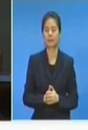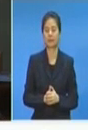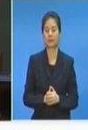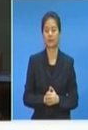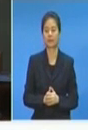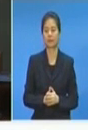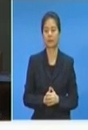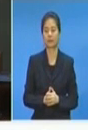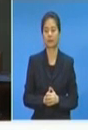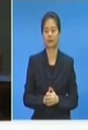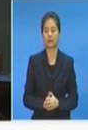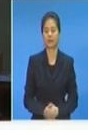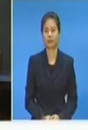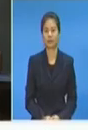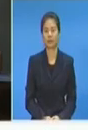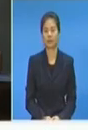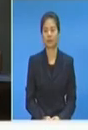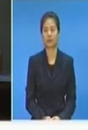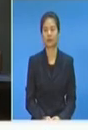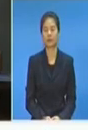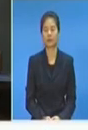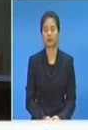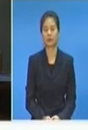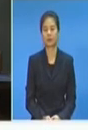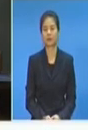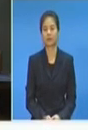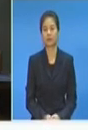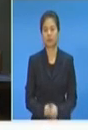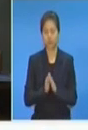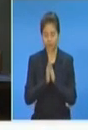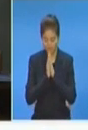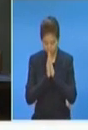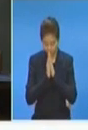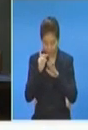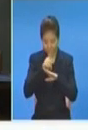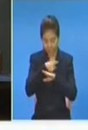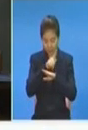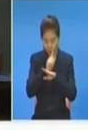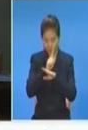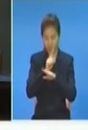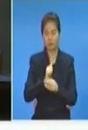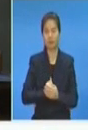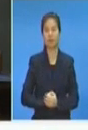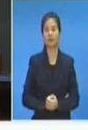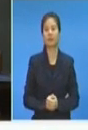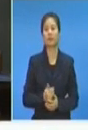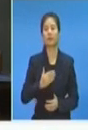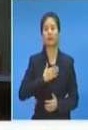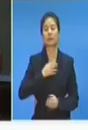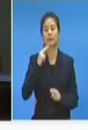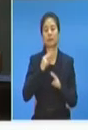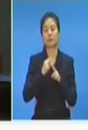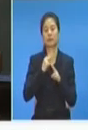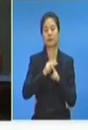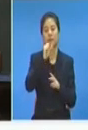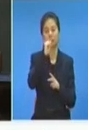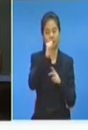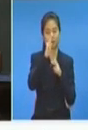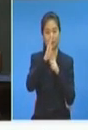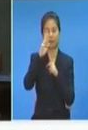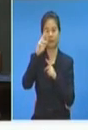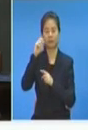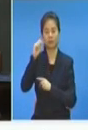ครับกราบเรียนประธานสภาที่เคารพกับผมพลตำรวจโทอำนวยนิมโนส